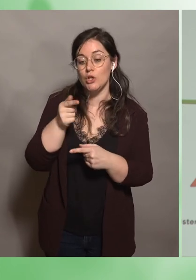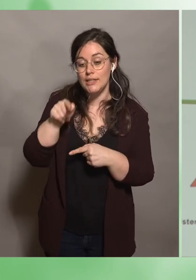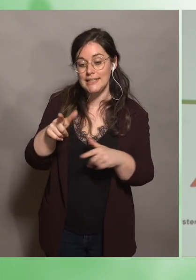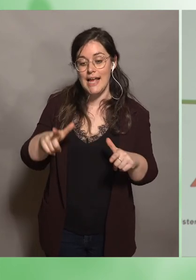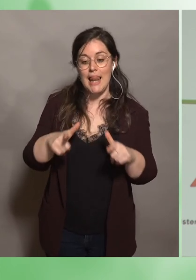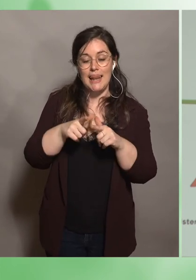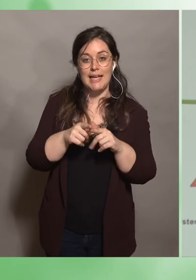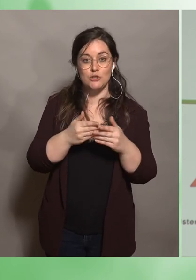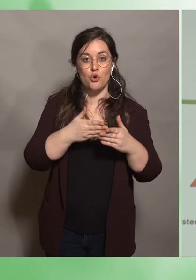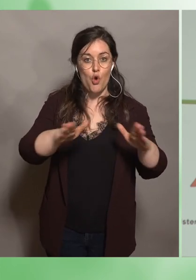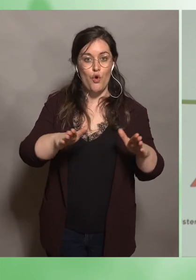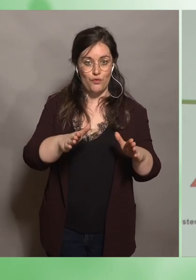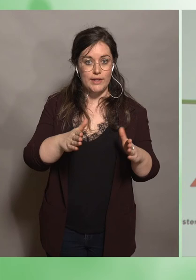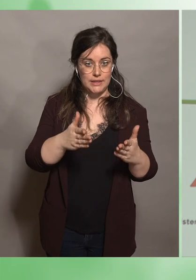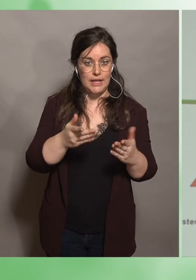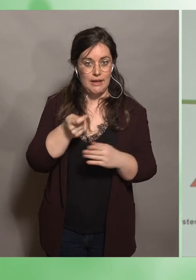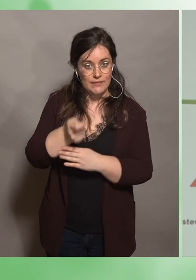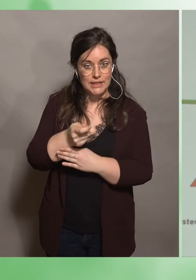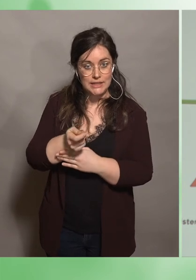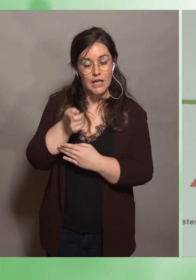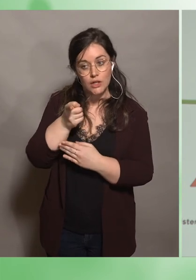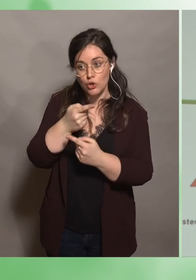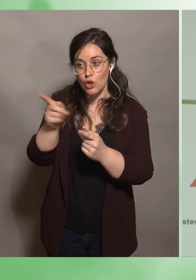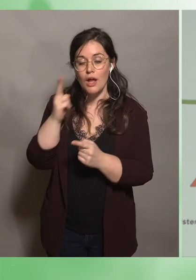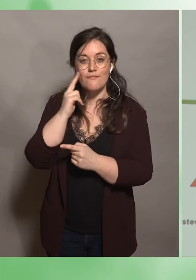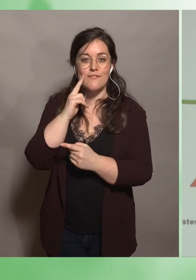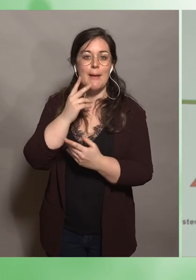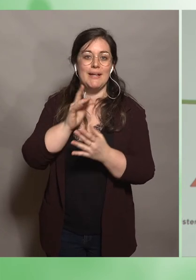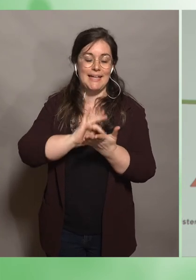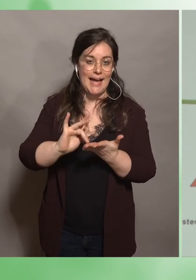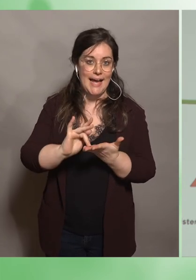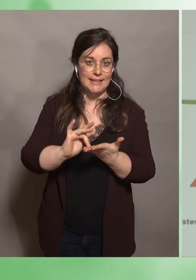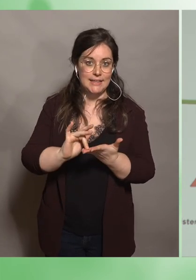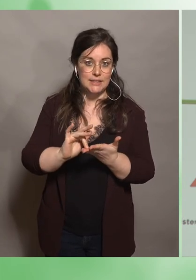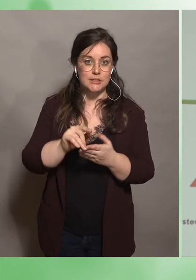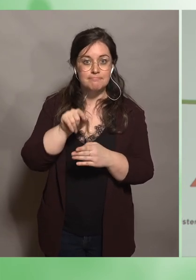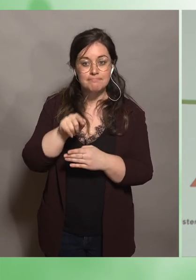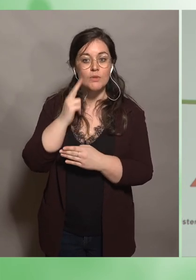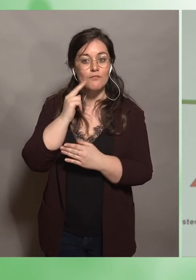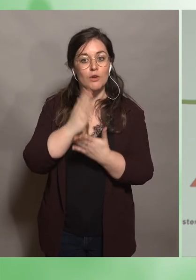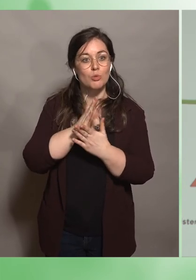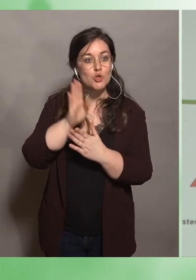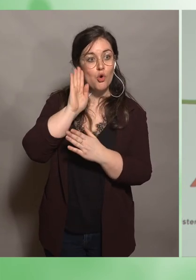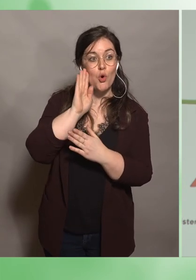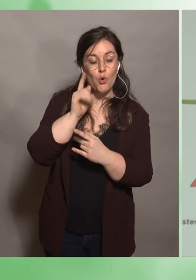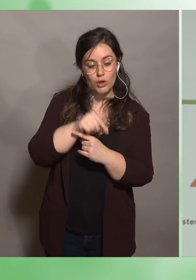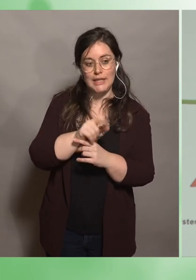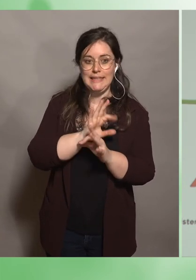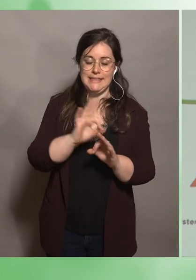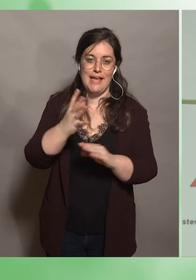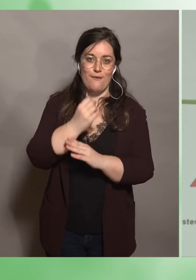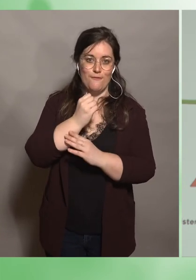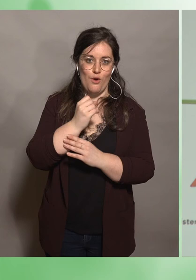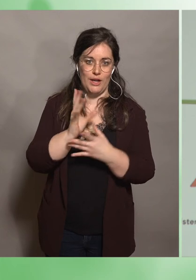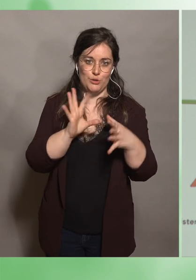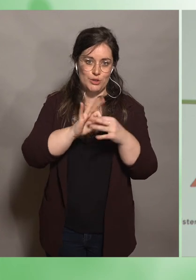der öffentlichen Hand finanziert werden, kostenfrei in Anspruch nehmen. Und Sie haben von den Unternehmen hier gehört, wie erfolgreich diese Kooperation